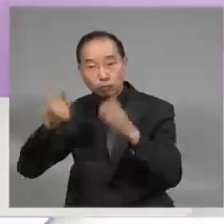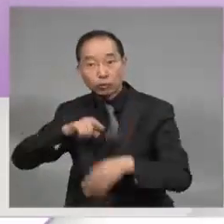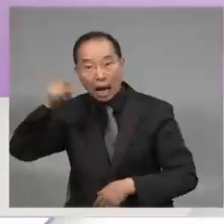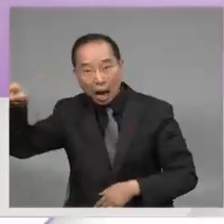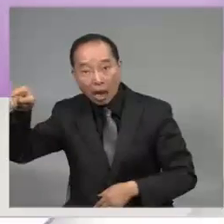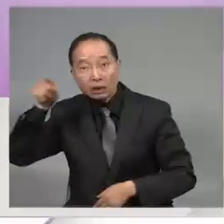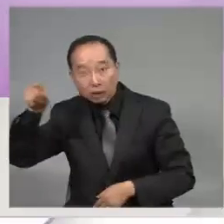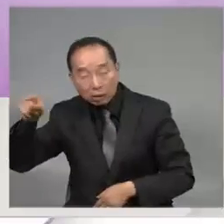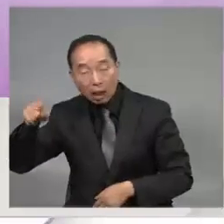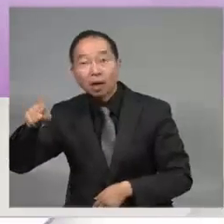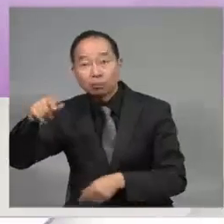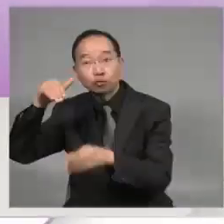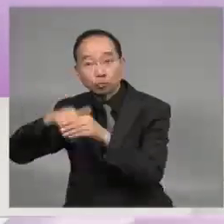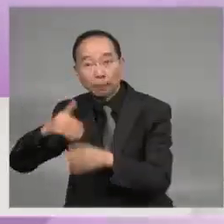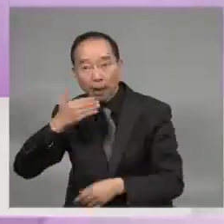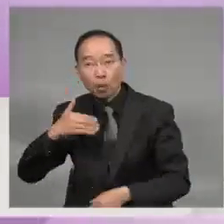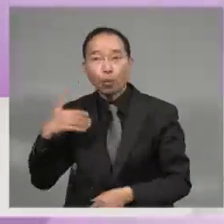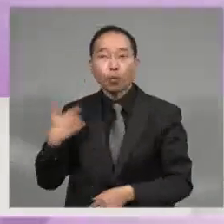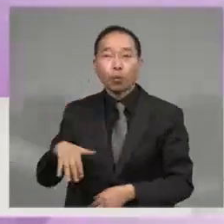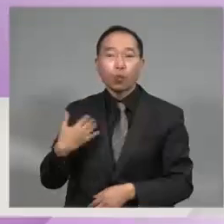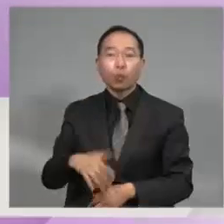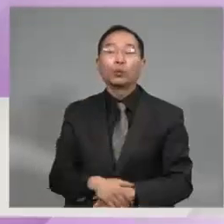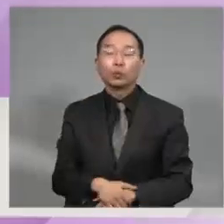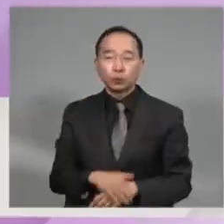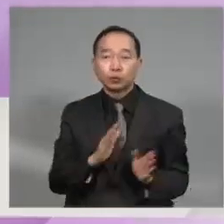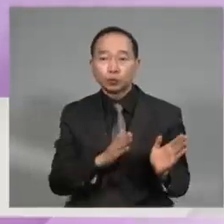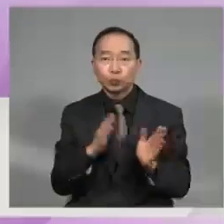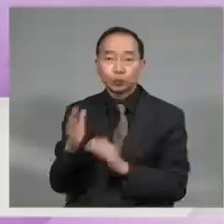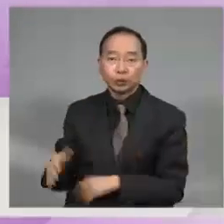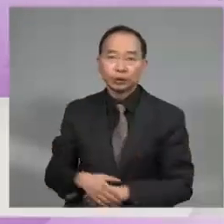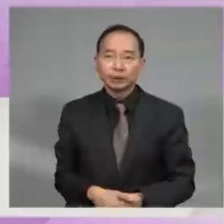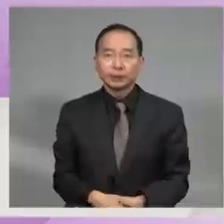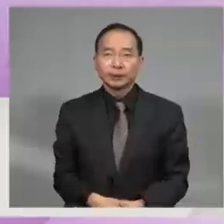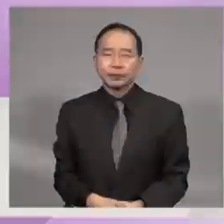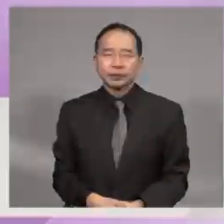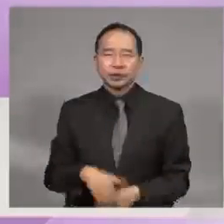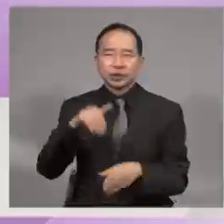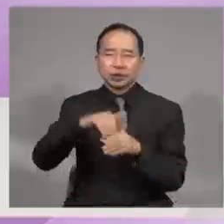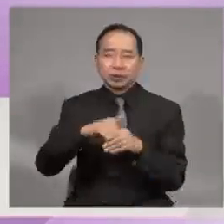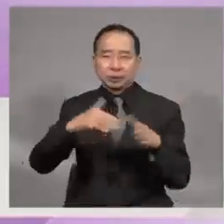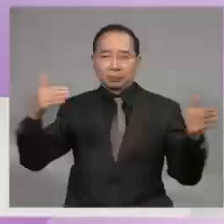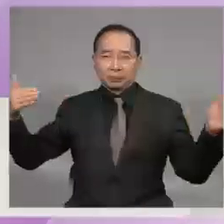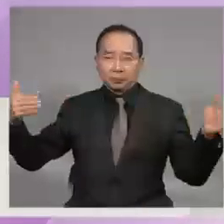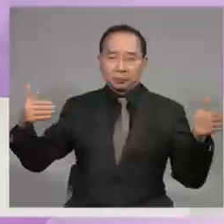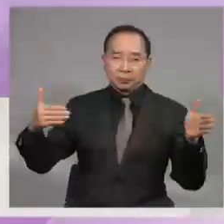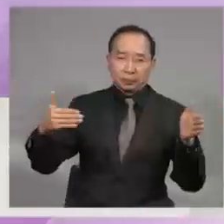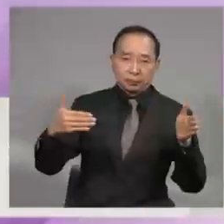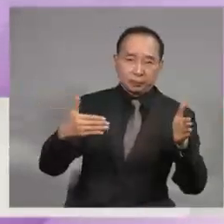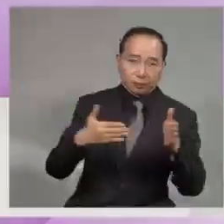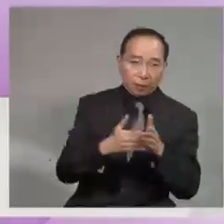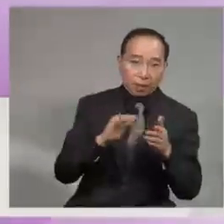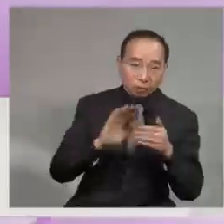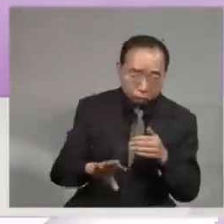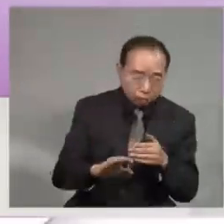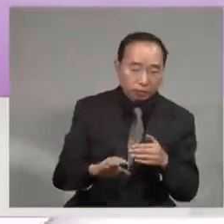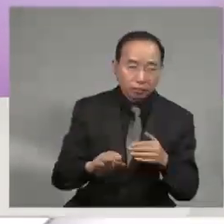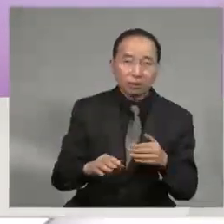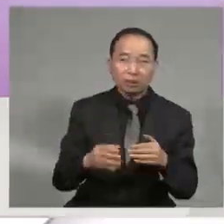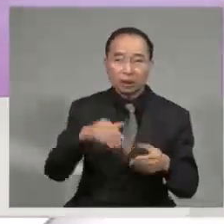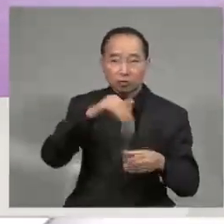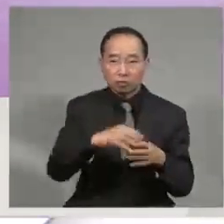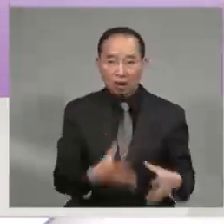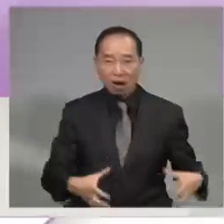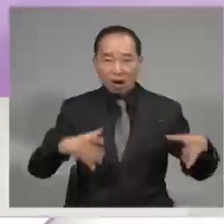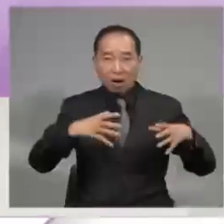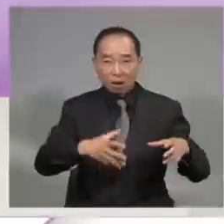자, 이제 한창 이제 투표가 마무리되고 나서 이제 이송 중인데 이제